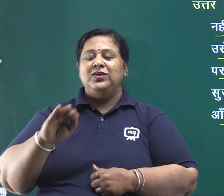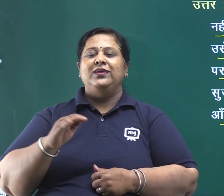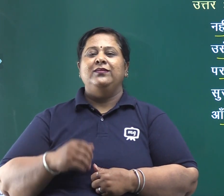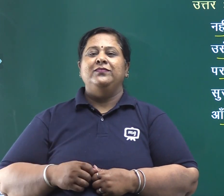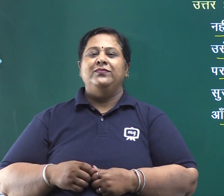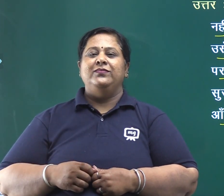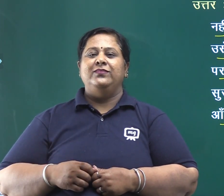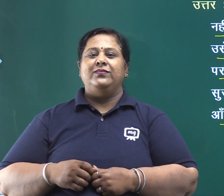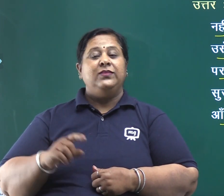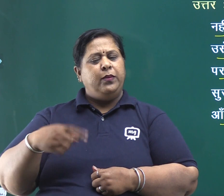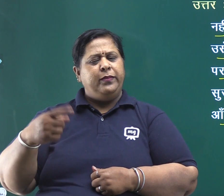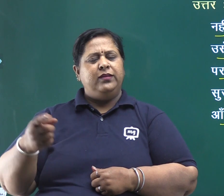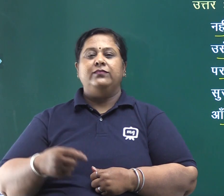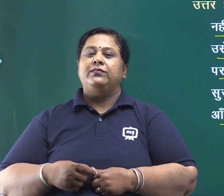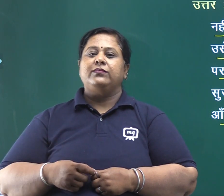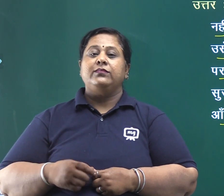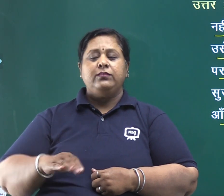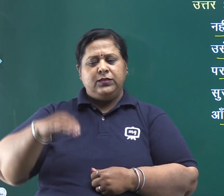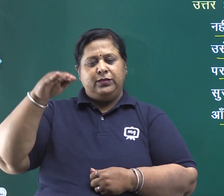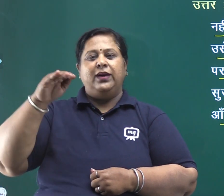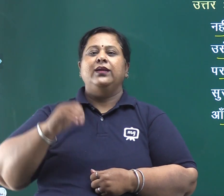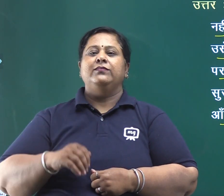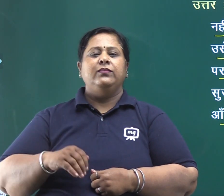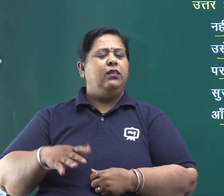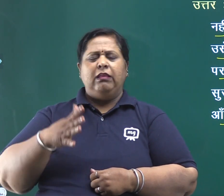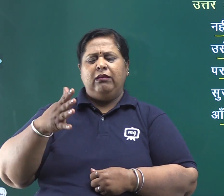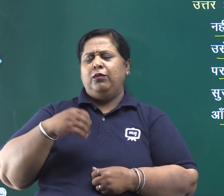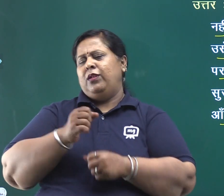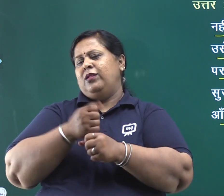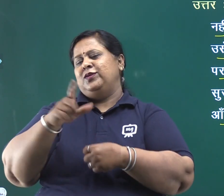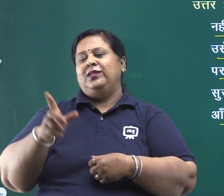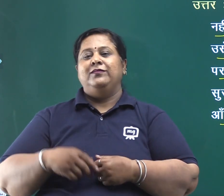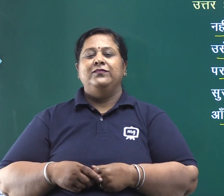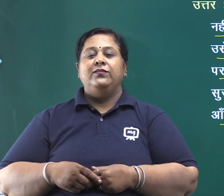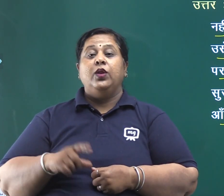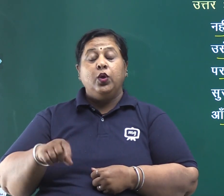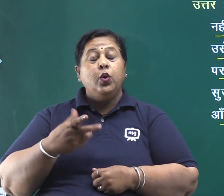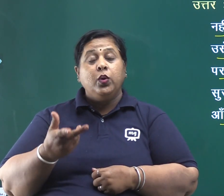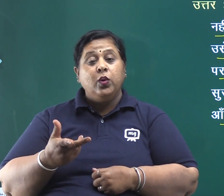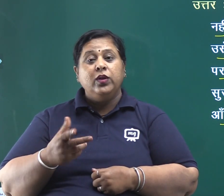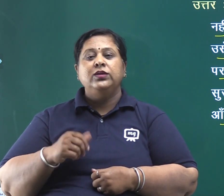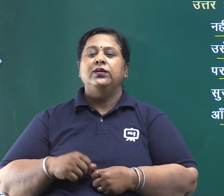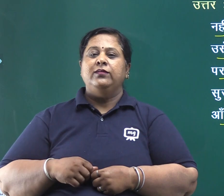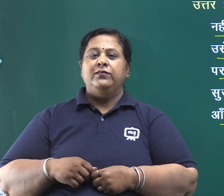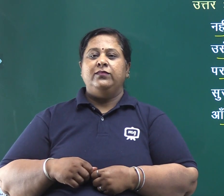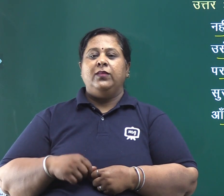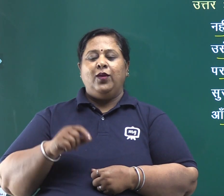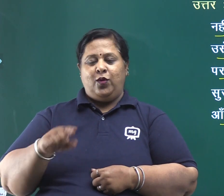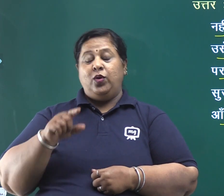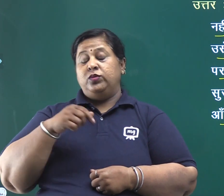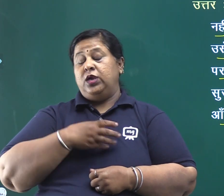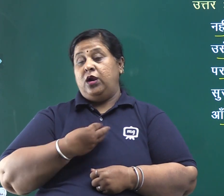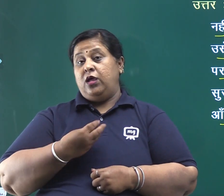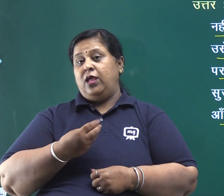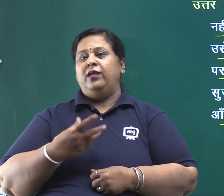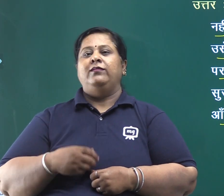बच्ची कभी भी बड़ी नहीं होना चाहती। क्यों नहीं होना चाहती? क्योंकि उसे